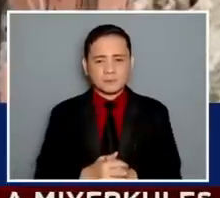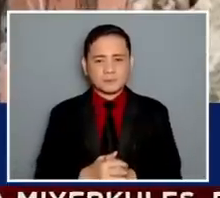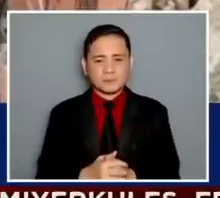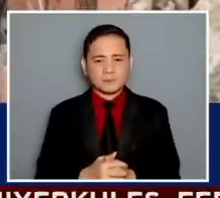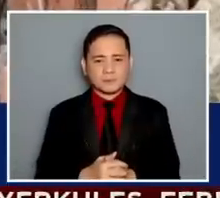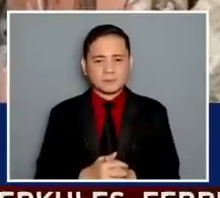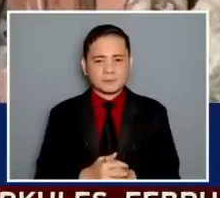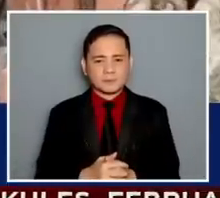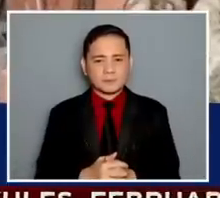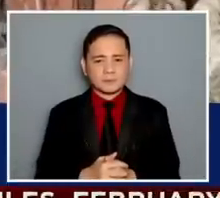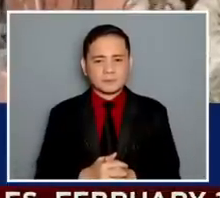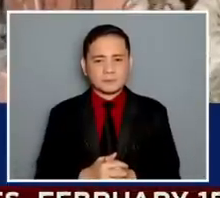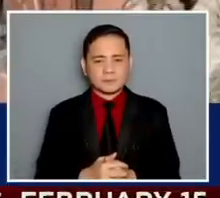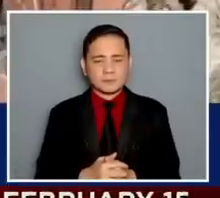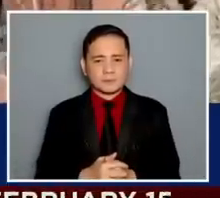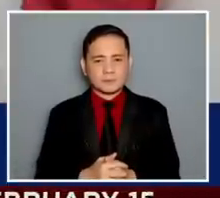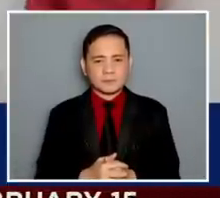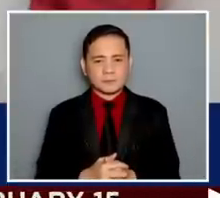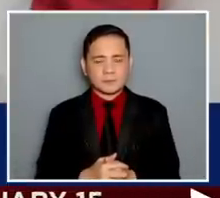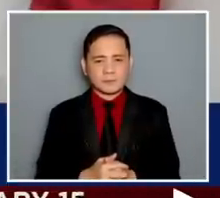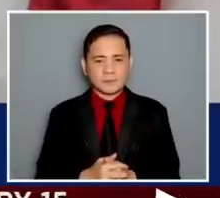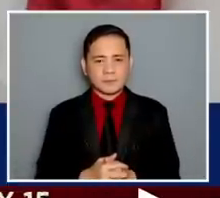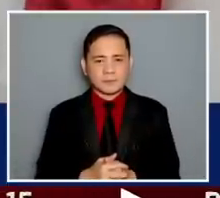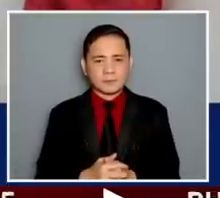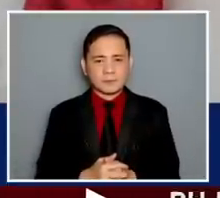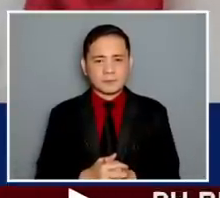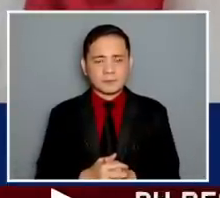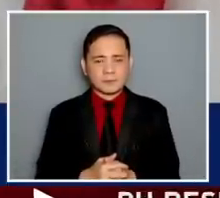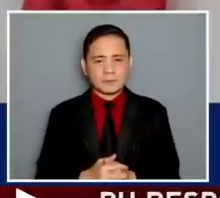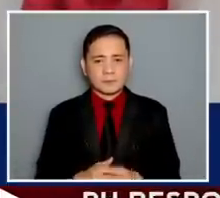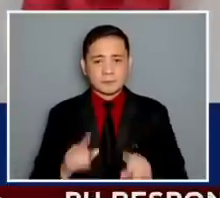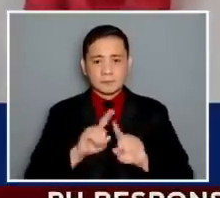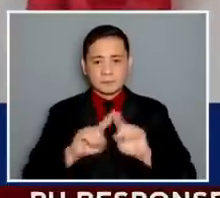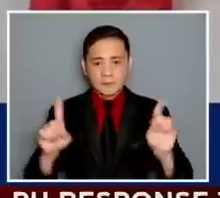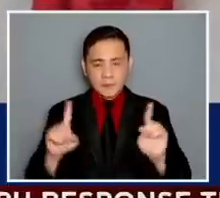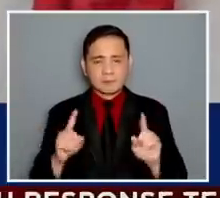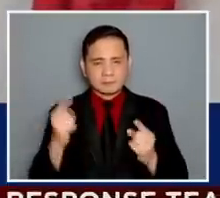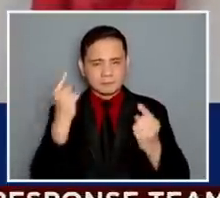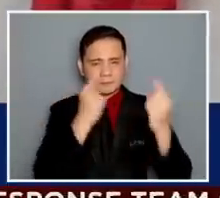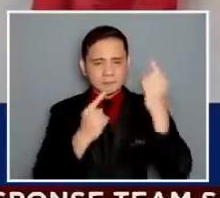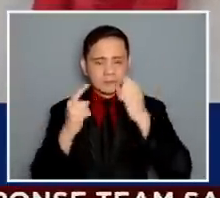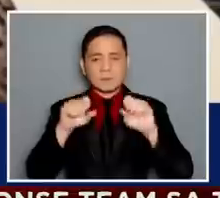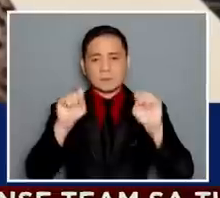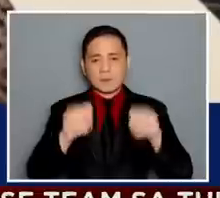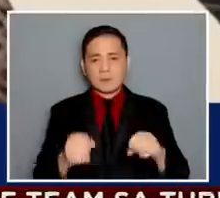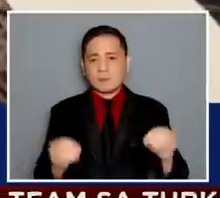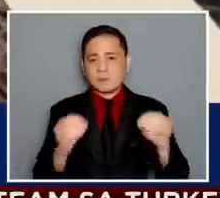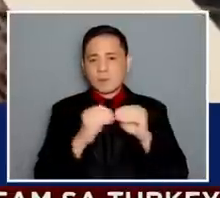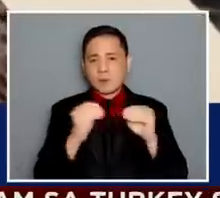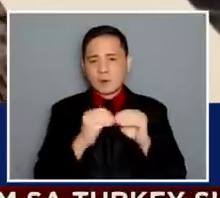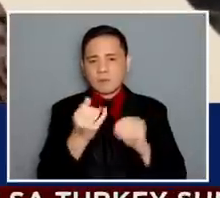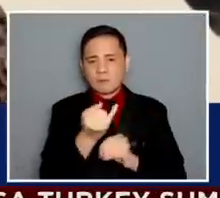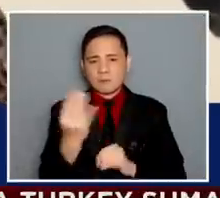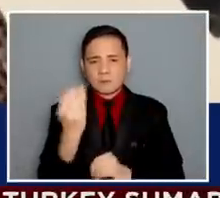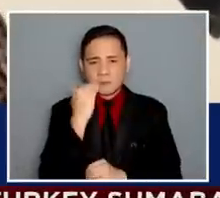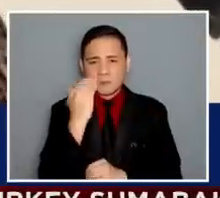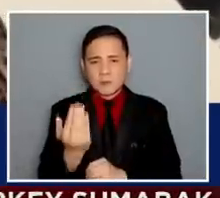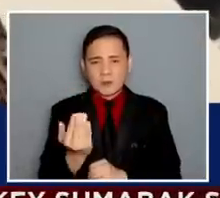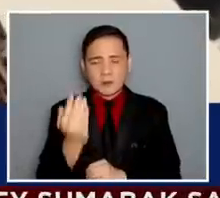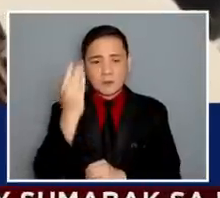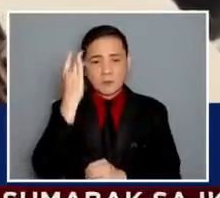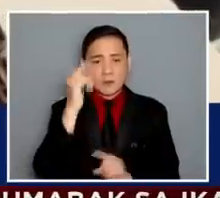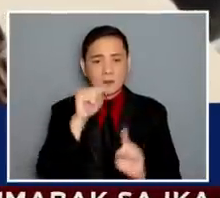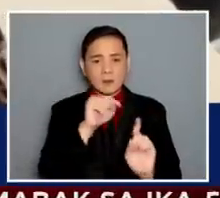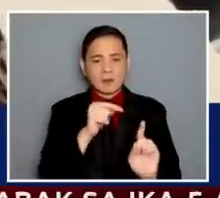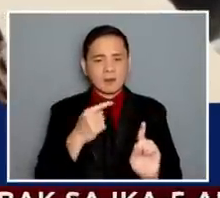Turkey at higit 5,000 sa Syria. Pero pinangangambahang tumaas pa ang bilang na ito dahil bumababa na ang